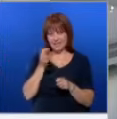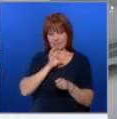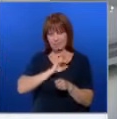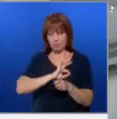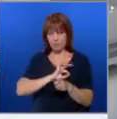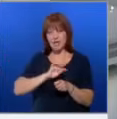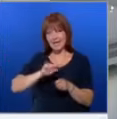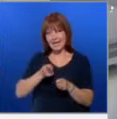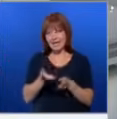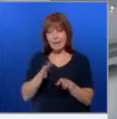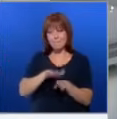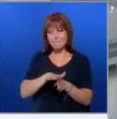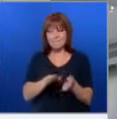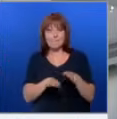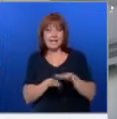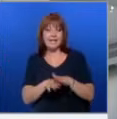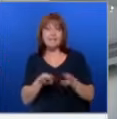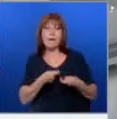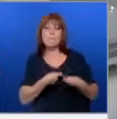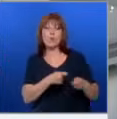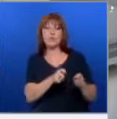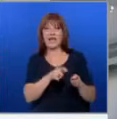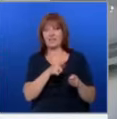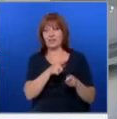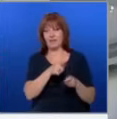са пакетирани сладки, които се продават